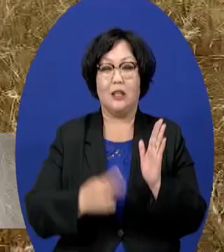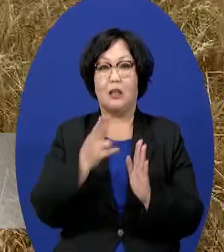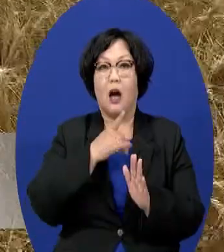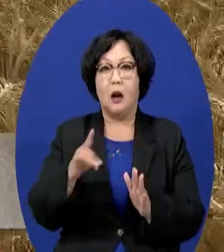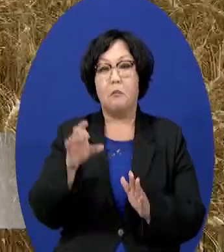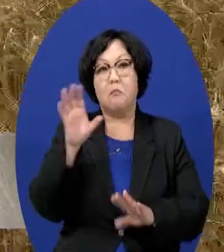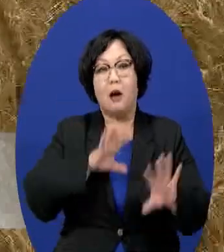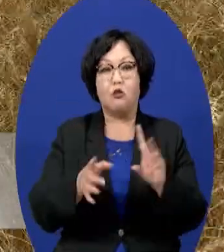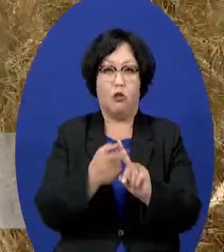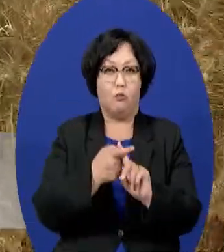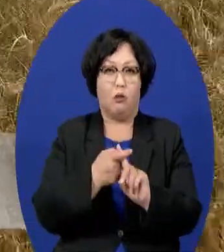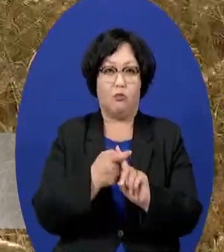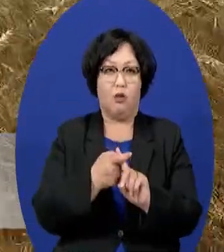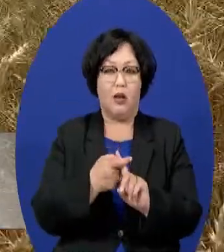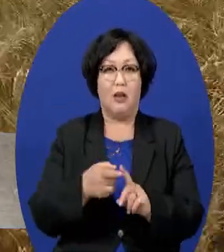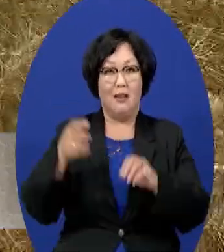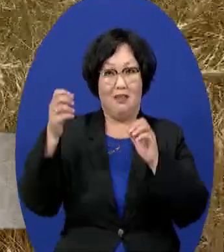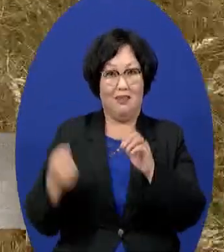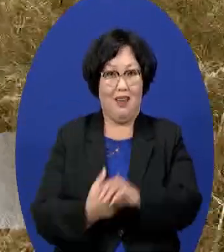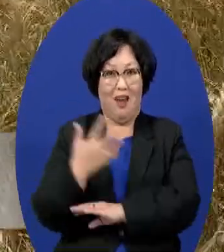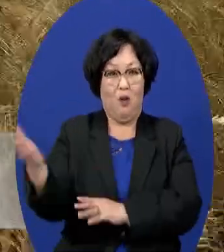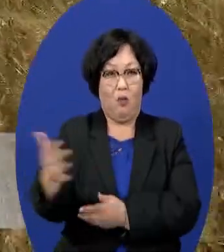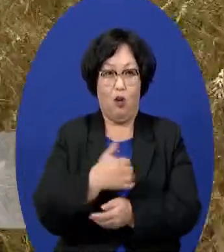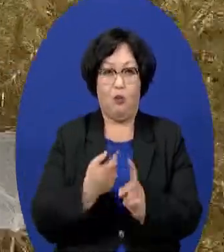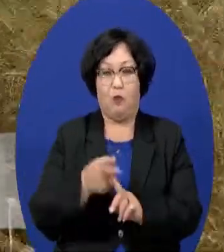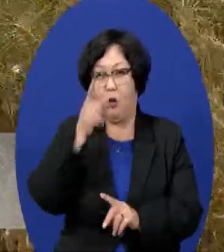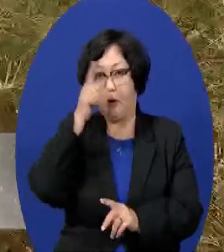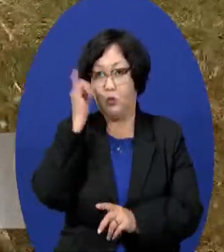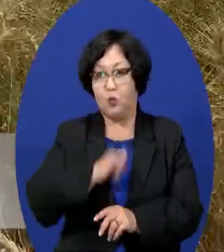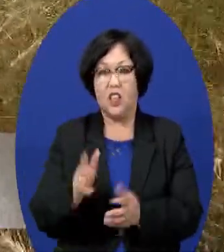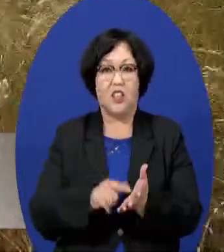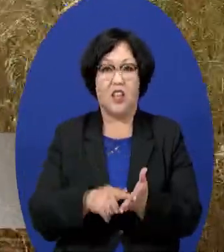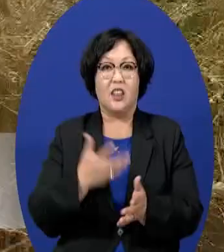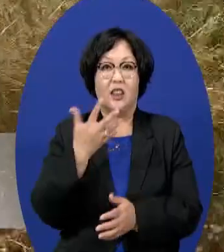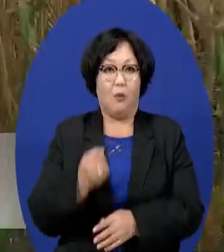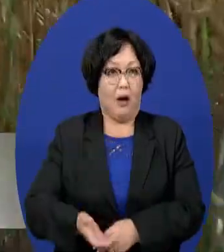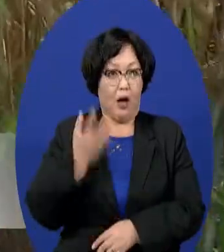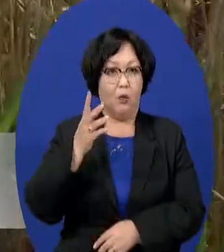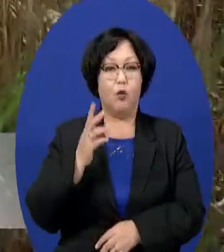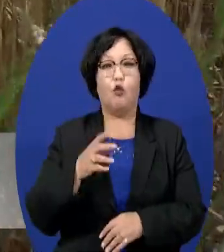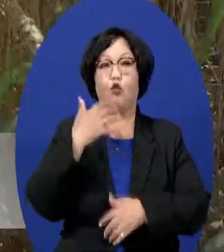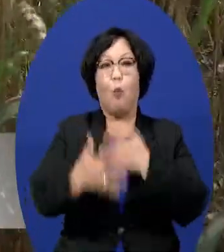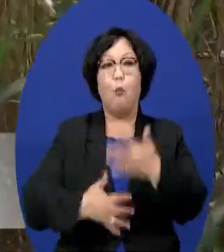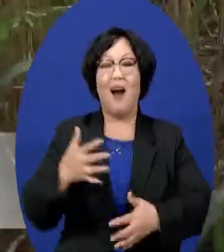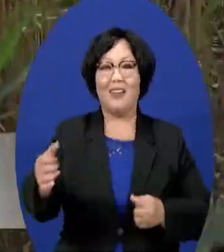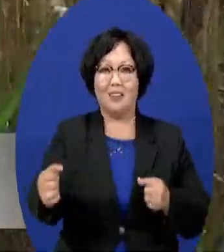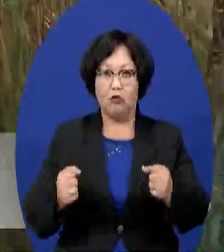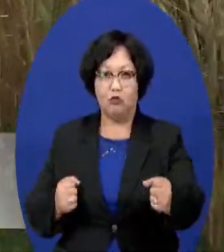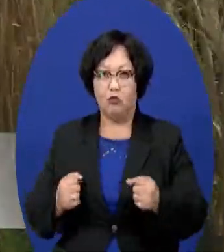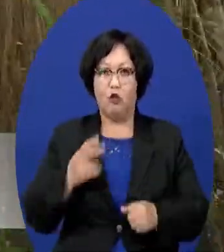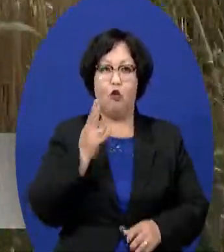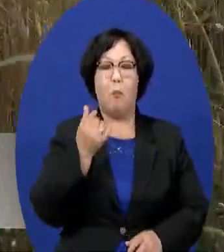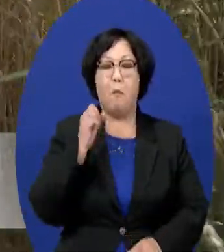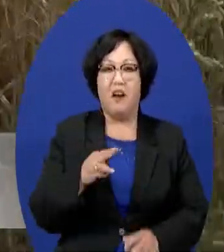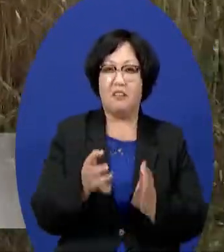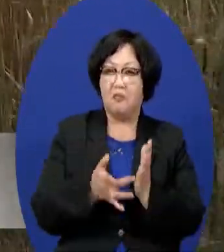байдлаас ихээхэн шалтгаална. Тариа хураалтад зориулж Оросын холбооны улс болон бусад улсаас шаардлагатай 50 гаруй комбайн зэрэг техник оруулж ирсэн. Техник